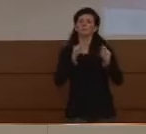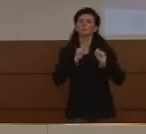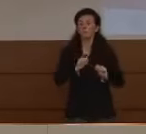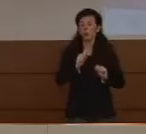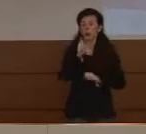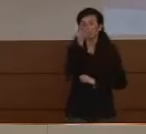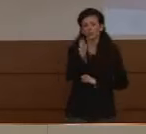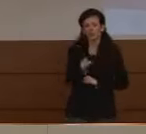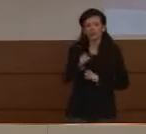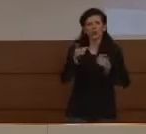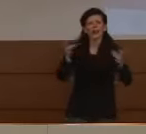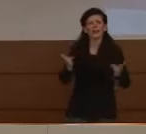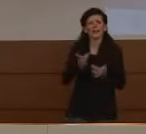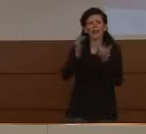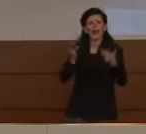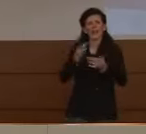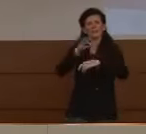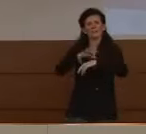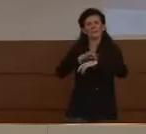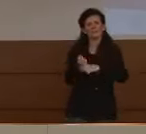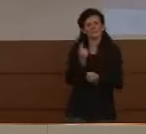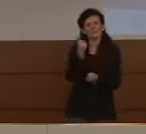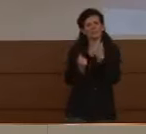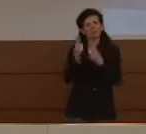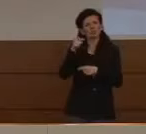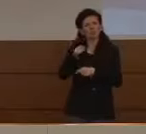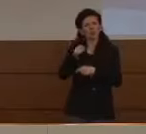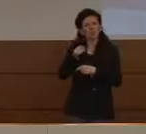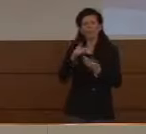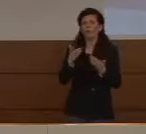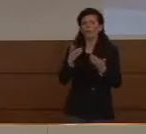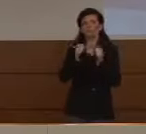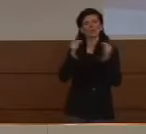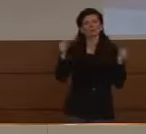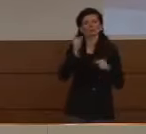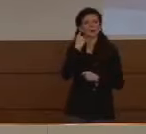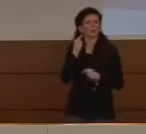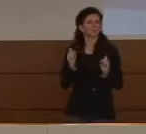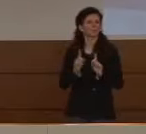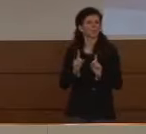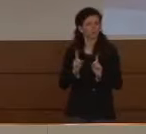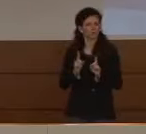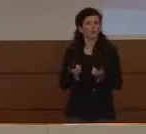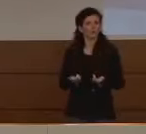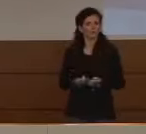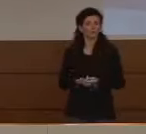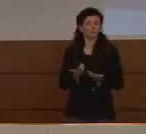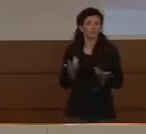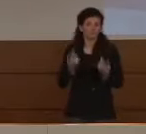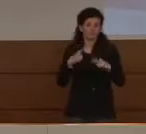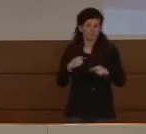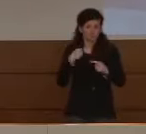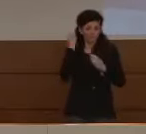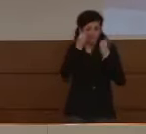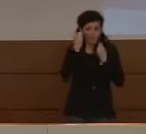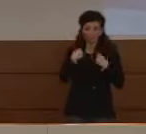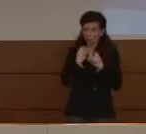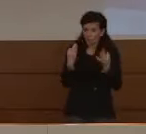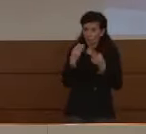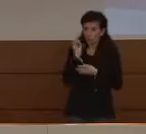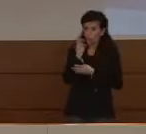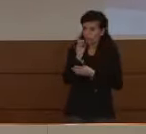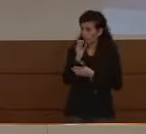lievemente sintomatiche che non fanno i tamponi questo è quello che pensano giusto professore